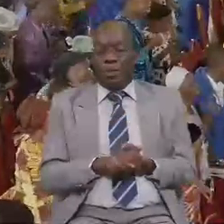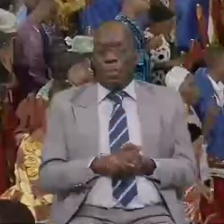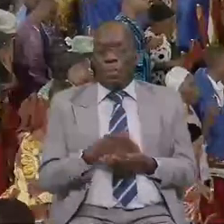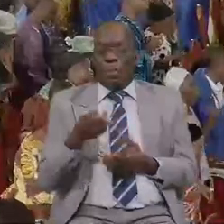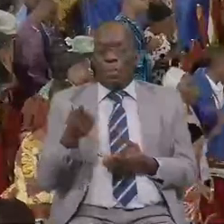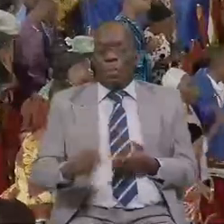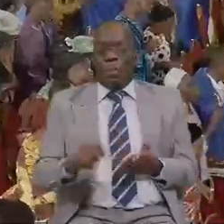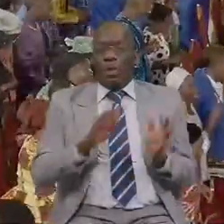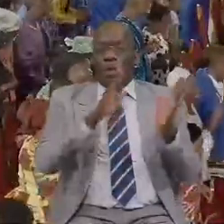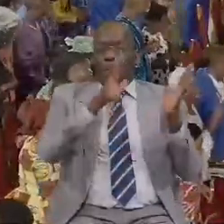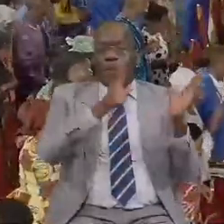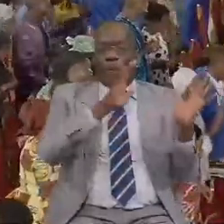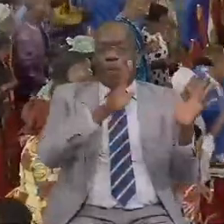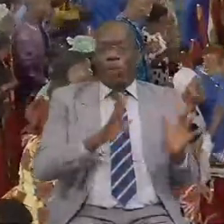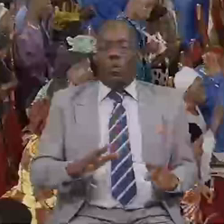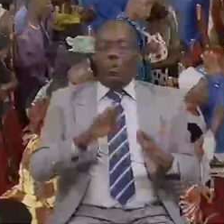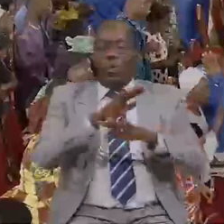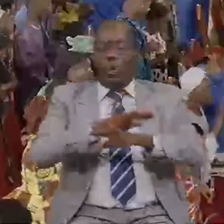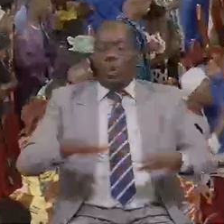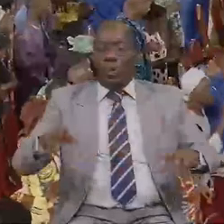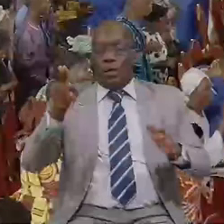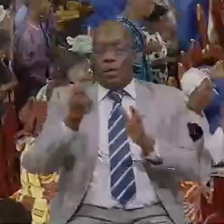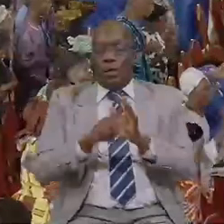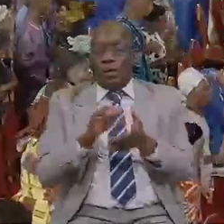La vie désespérée